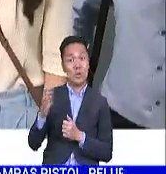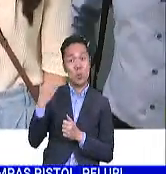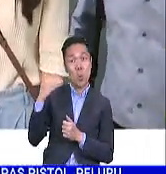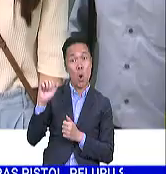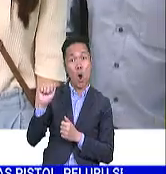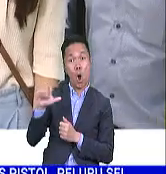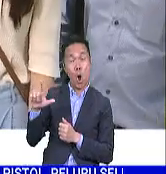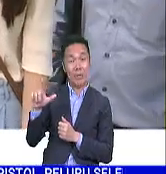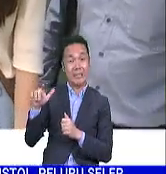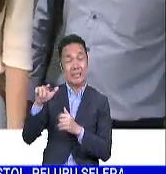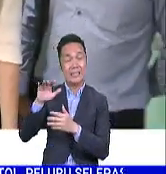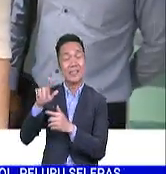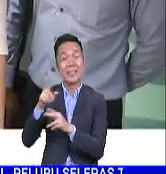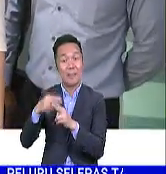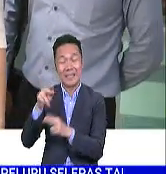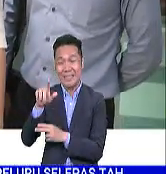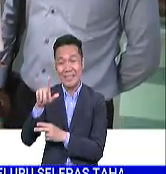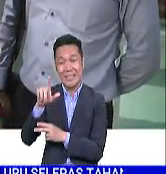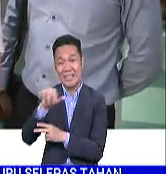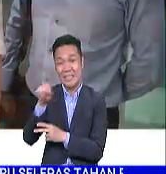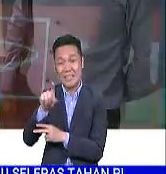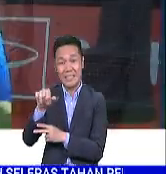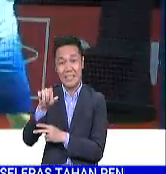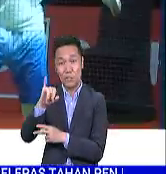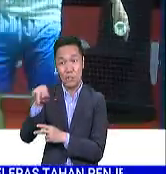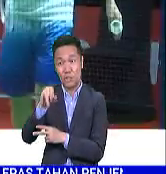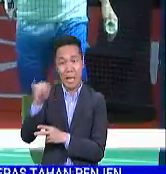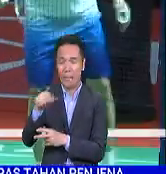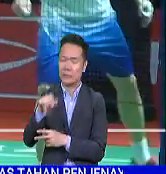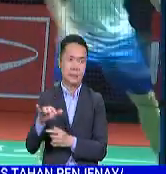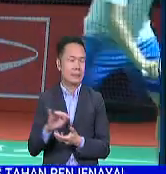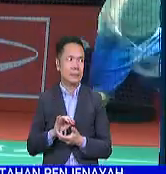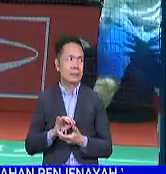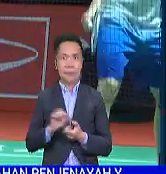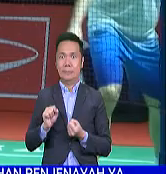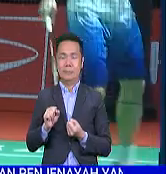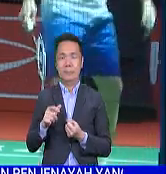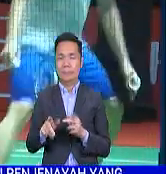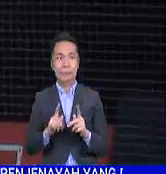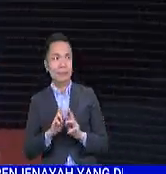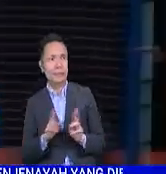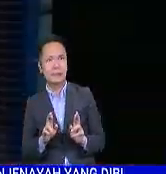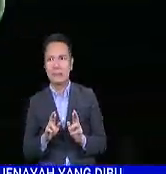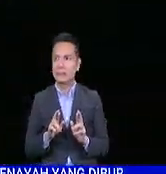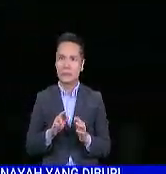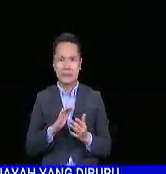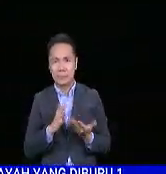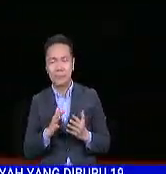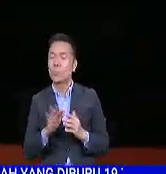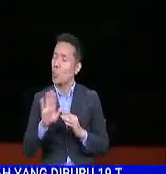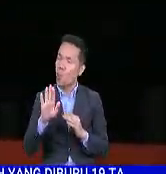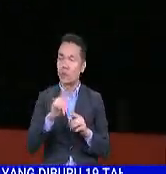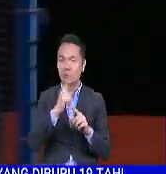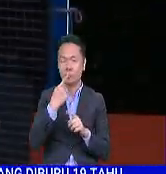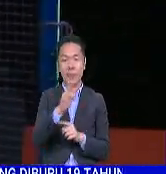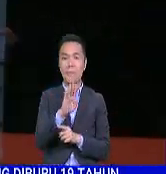England 2021, Lee Zijia akan menjejaskan persiapan pasukan negara. Datuk Rashid percaya pihak Pengurusan Persatuan Badminton